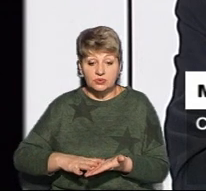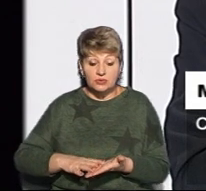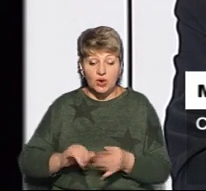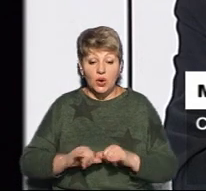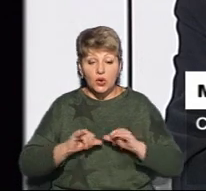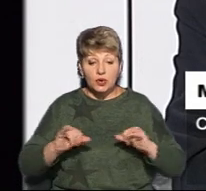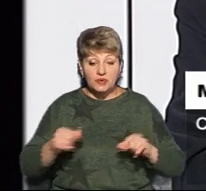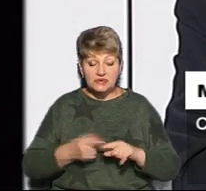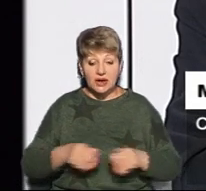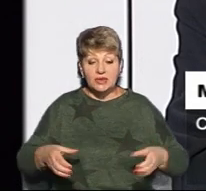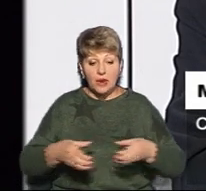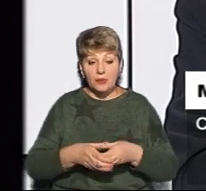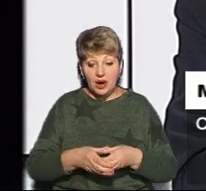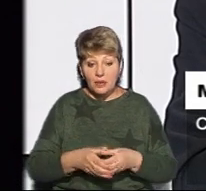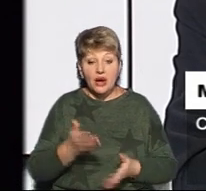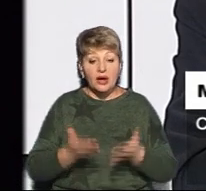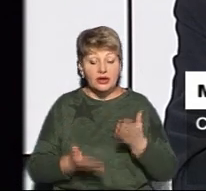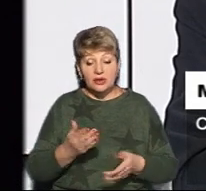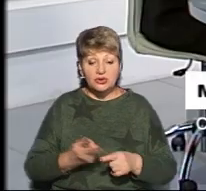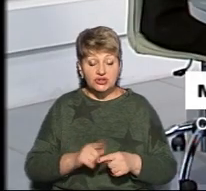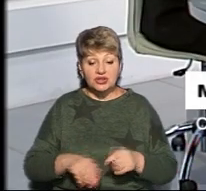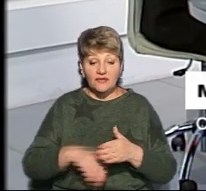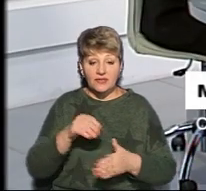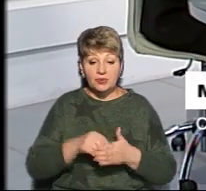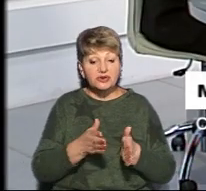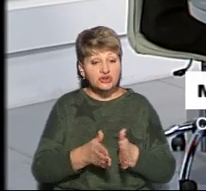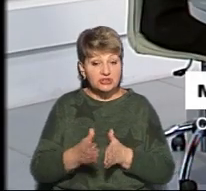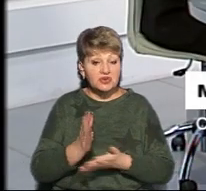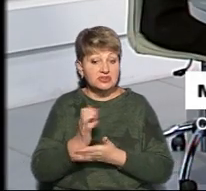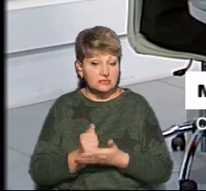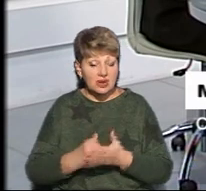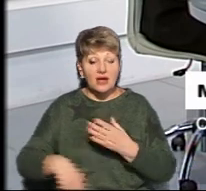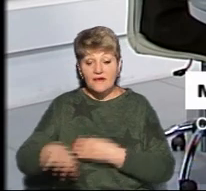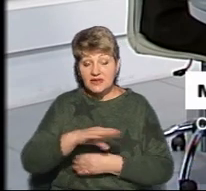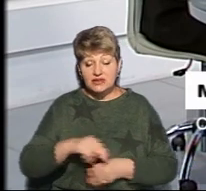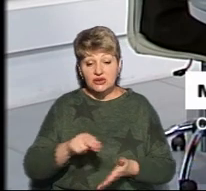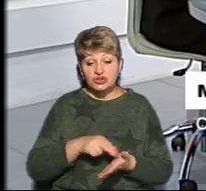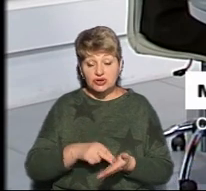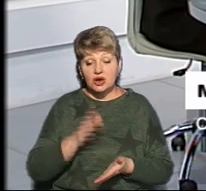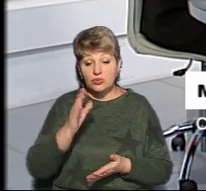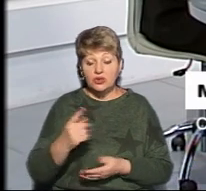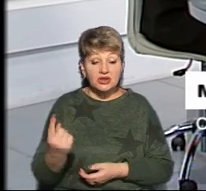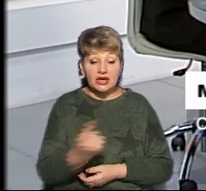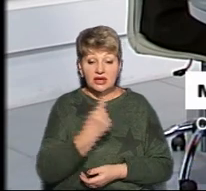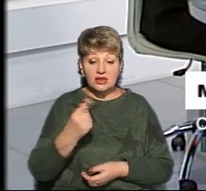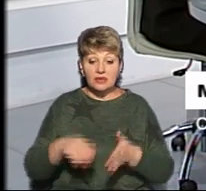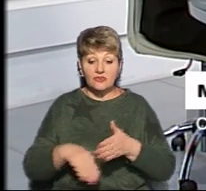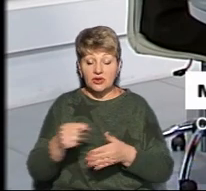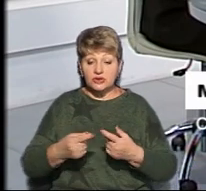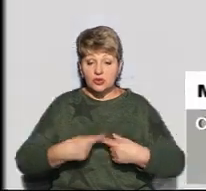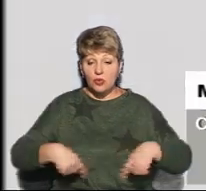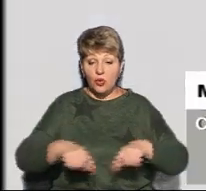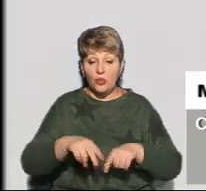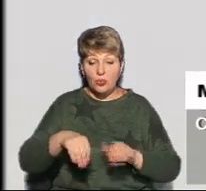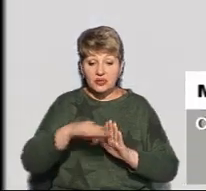подальший розвиток цієї партії, адже якщо ця виборча система збережеться, то вся Черкащина стане одним єдиним виборчим округом своїми територіальними